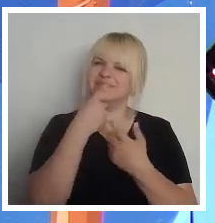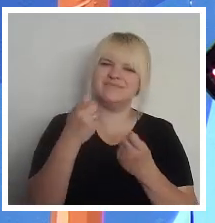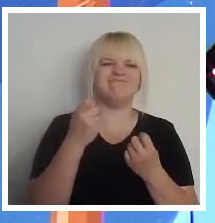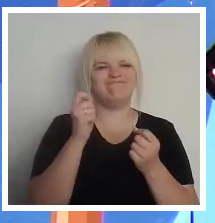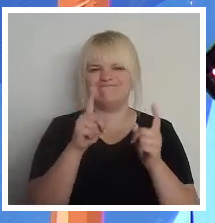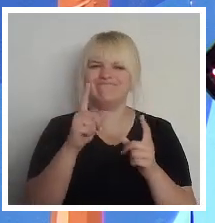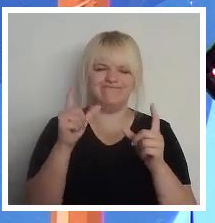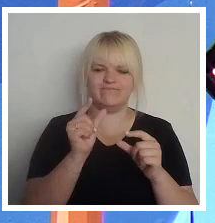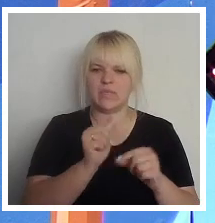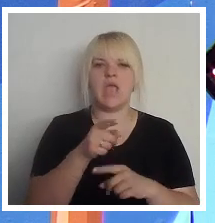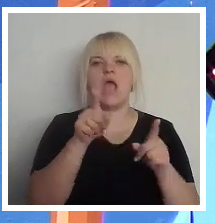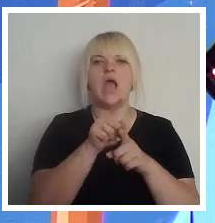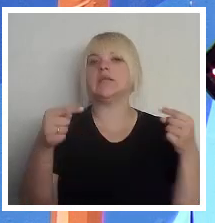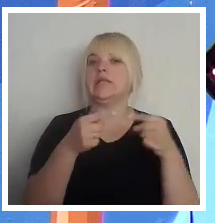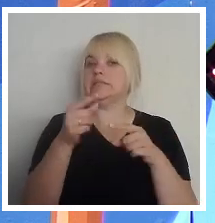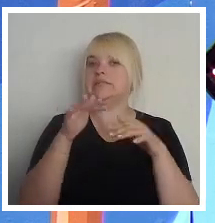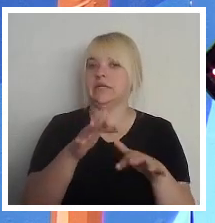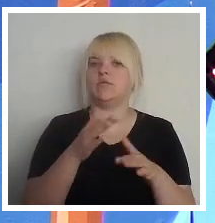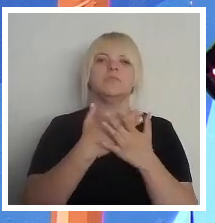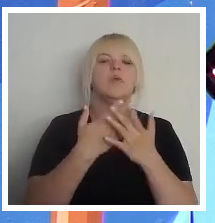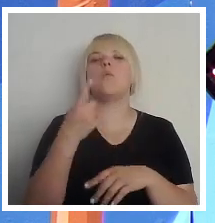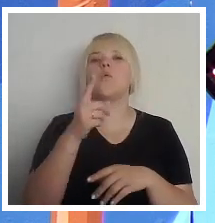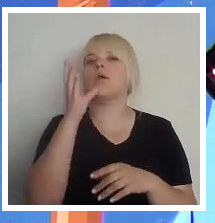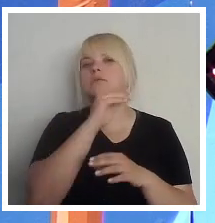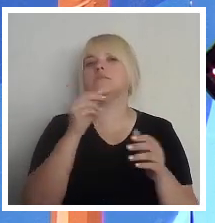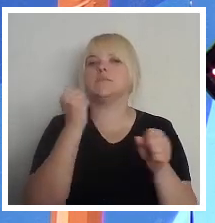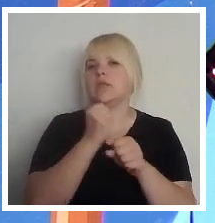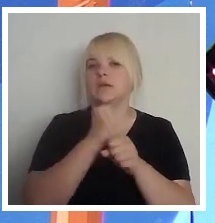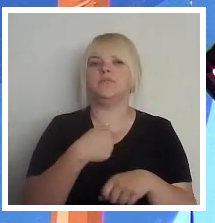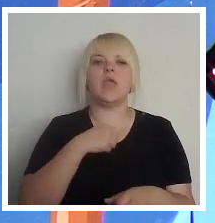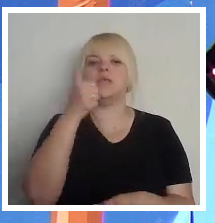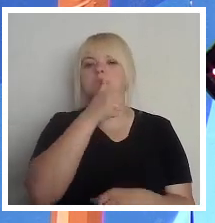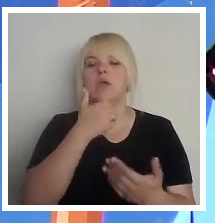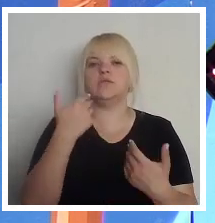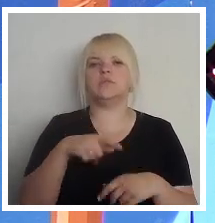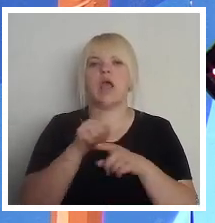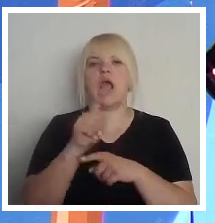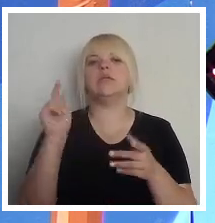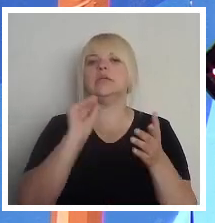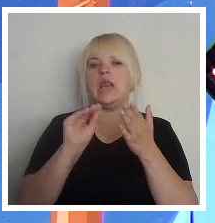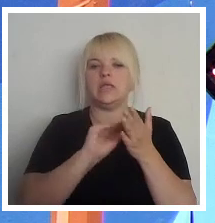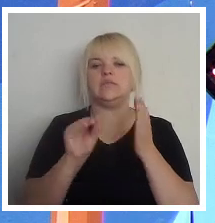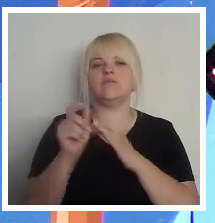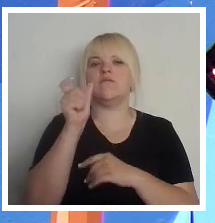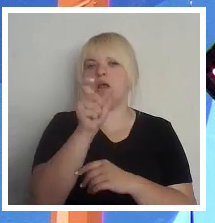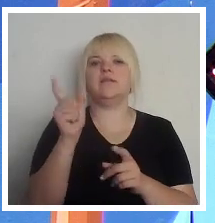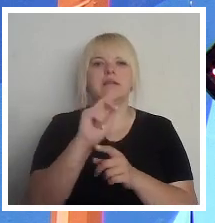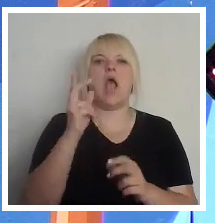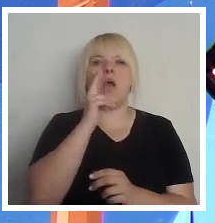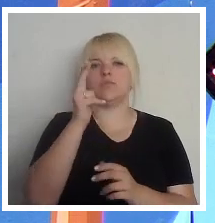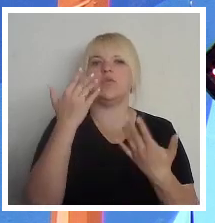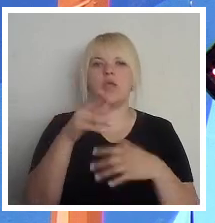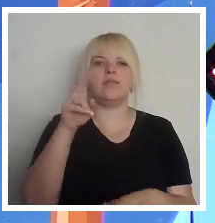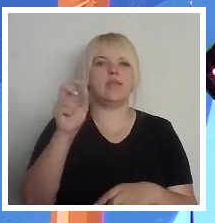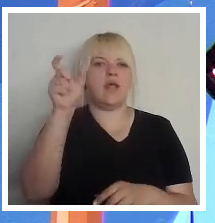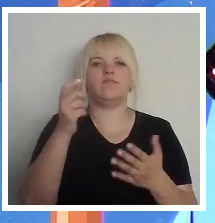attiecīgi rīkojamies, jo, teiksim, ko var darīt. Es savā personā un redakcijas vārdā esmu apsolījis, ka Delfi turpinās